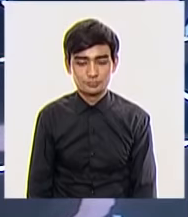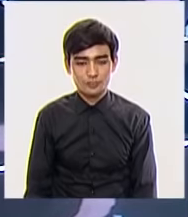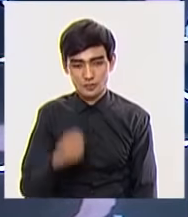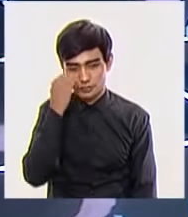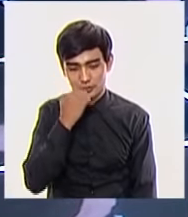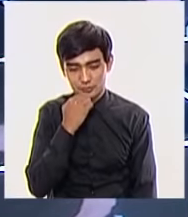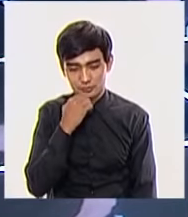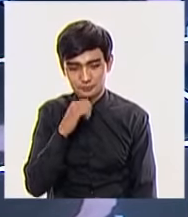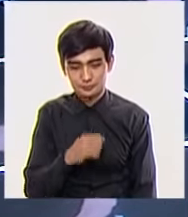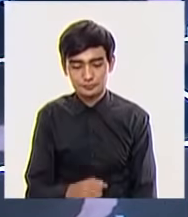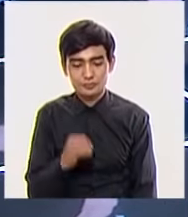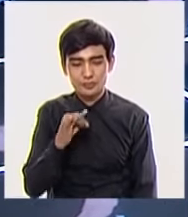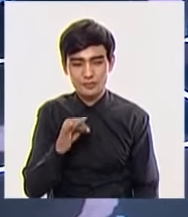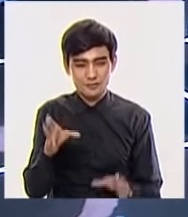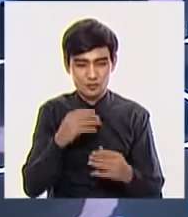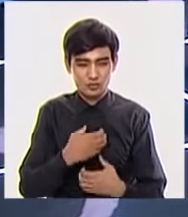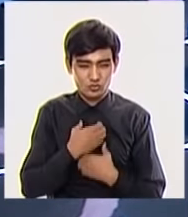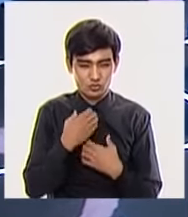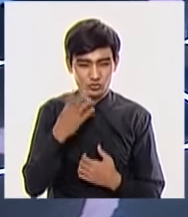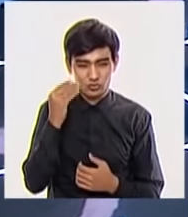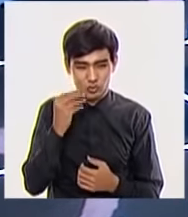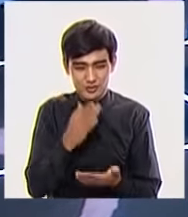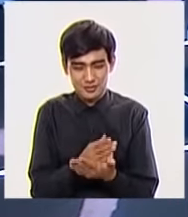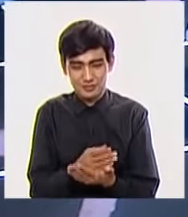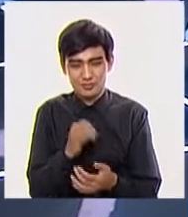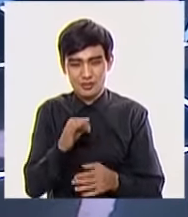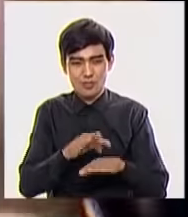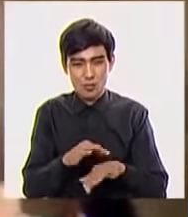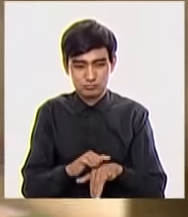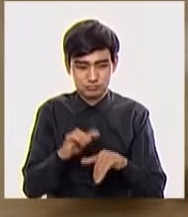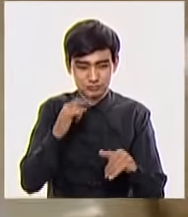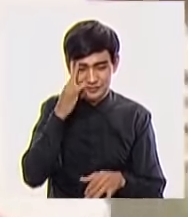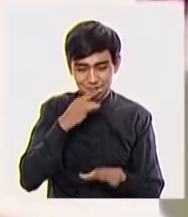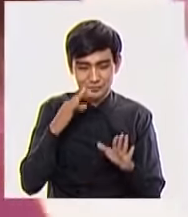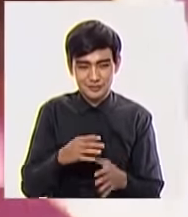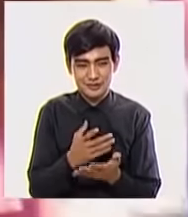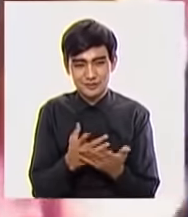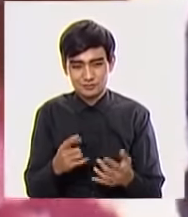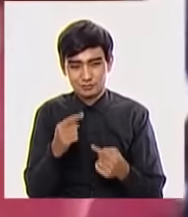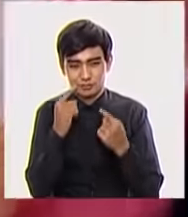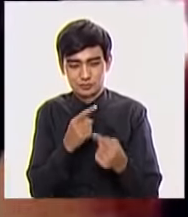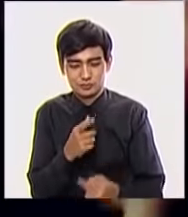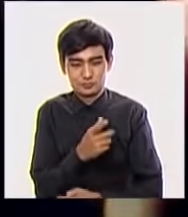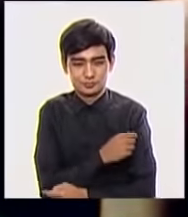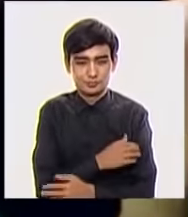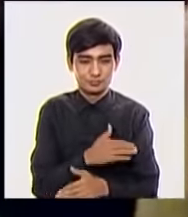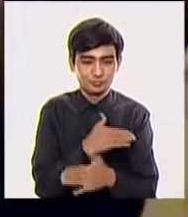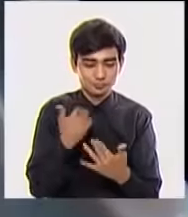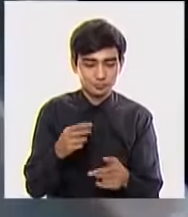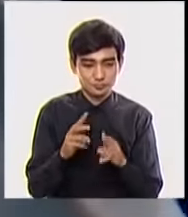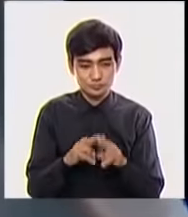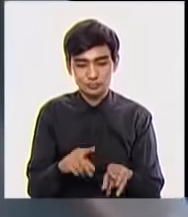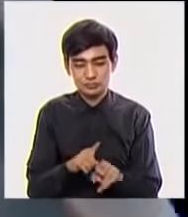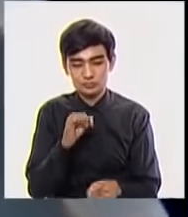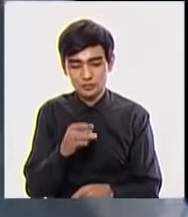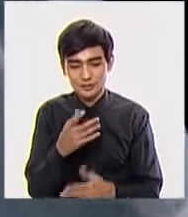Спасибо, коллеги. Несмотря на ужасающие цифры и темпы заражения, казахстанцы выражают недовольство необходимостью вакцинироваться.